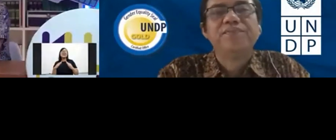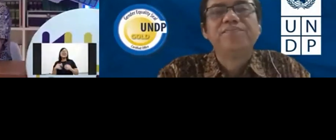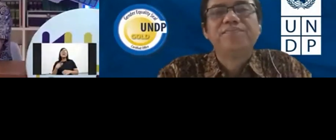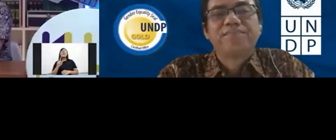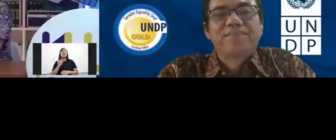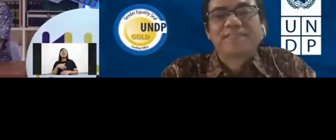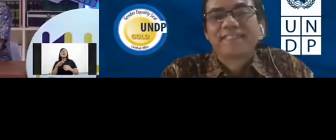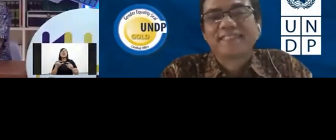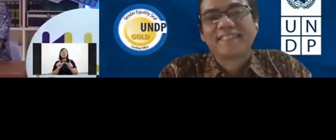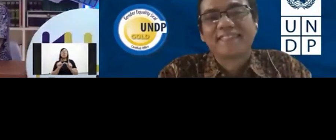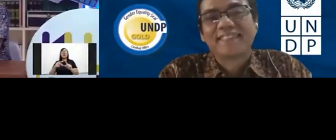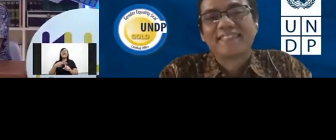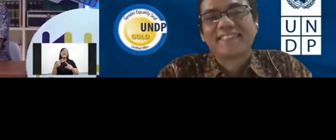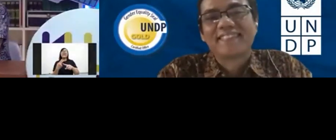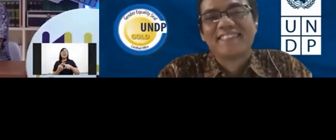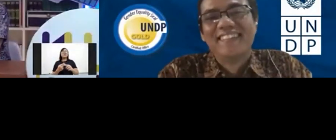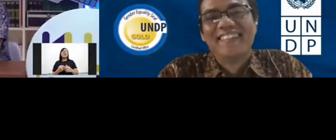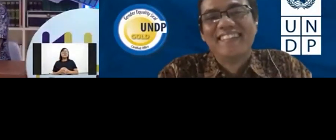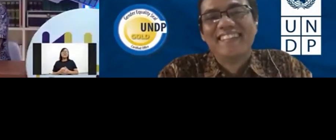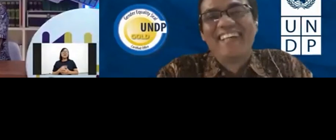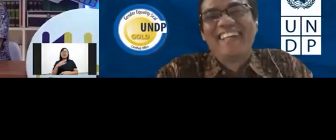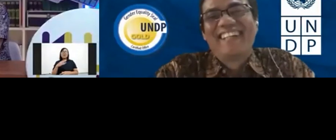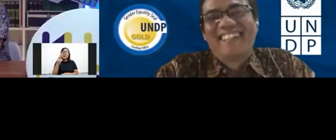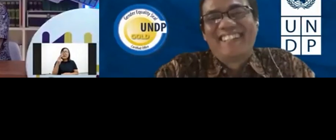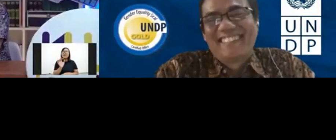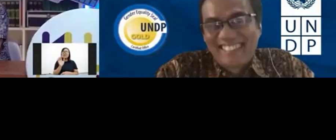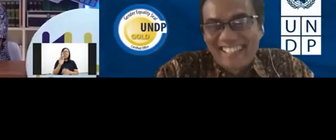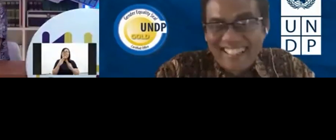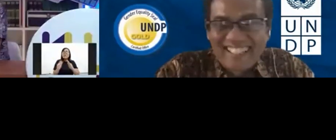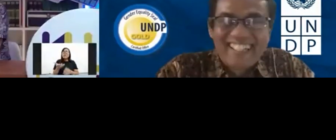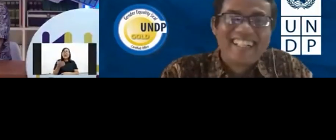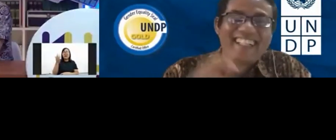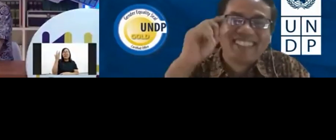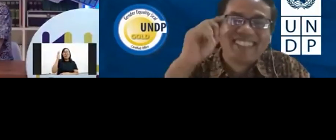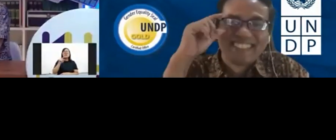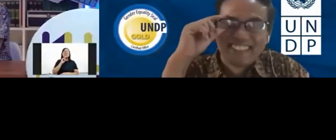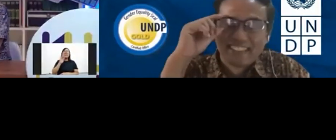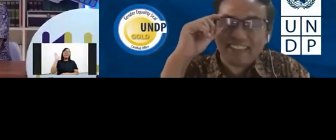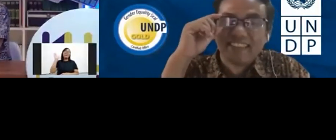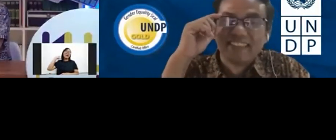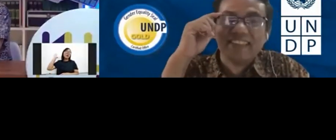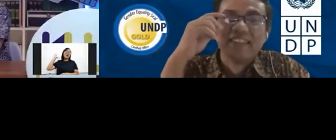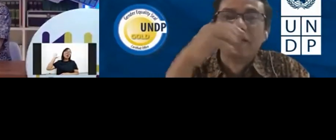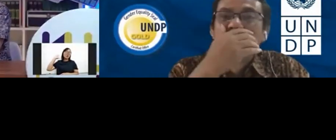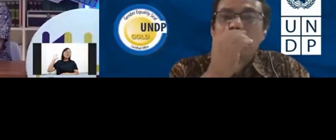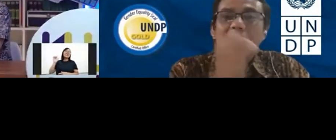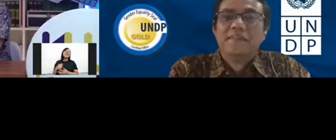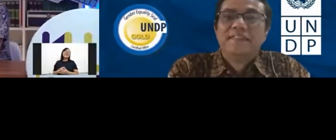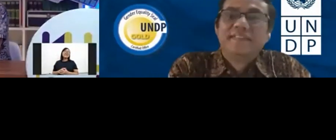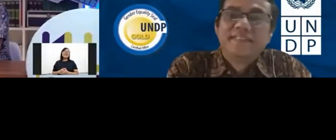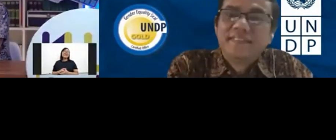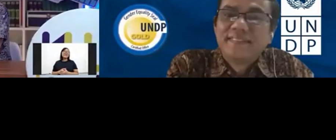work from home Oke tapi nggak kelihatan di rumah atau di mana karena background nya Hehehe iya iya kita bisa